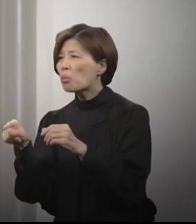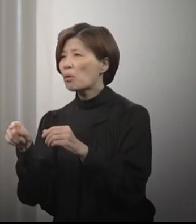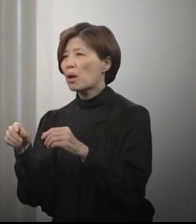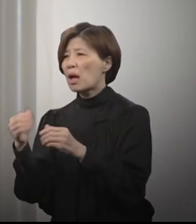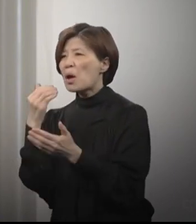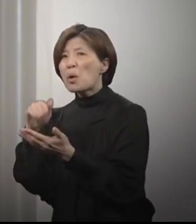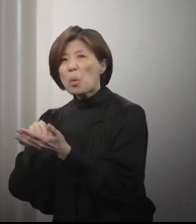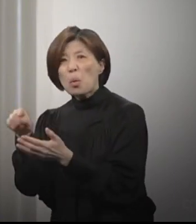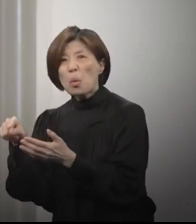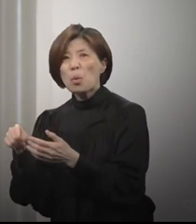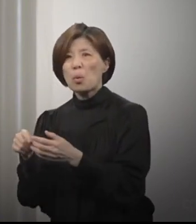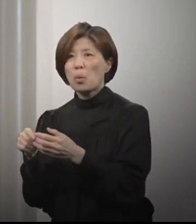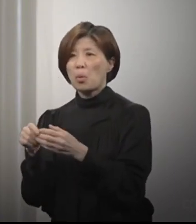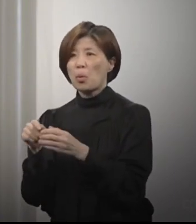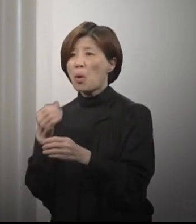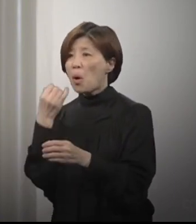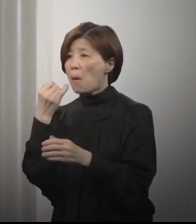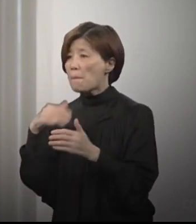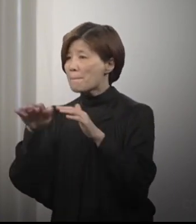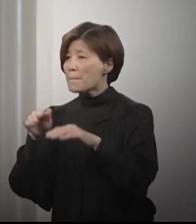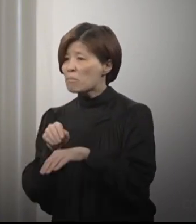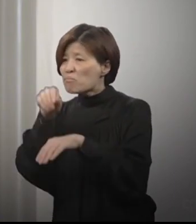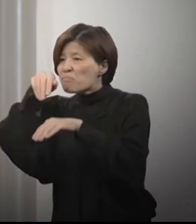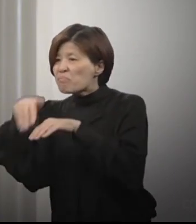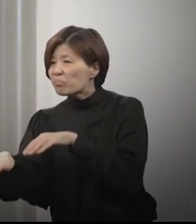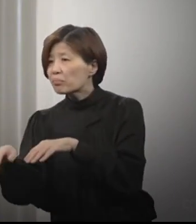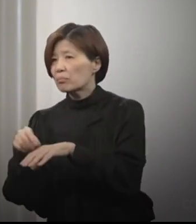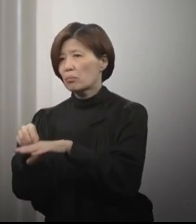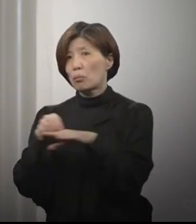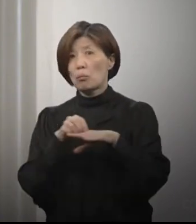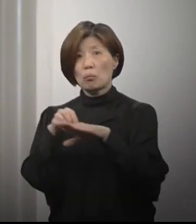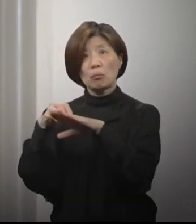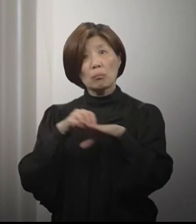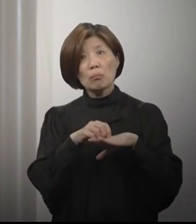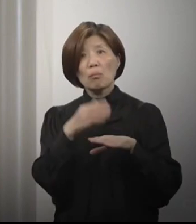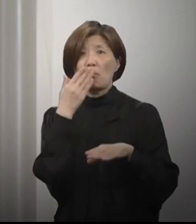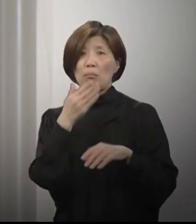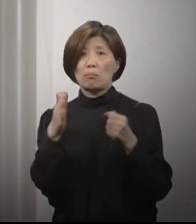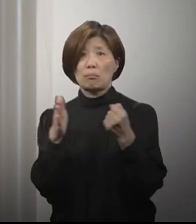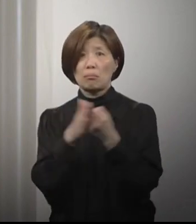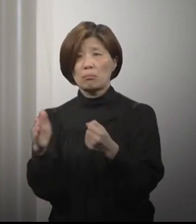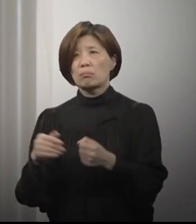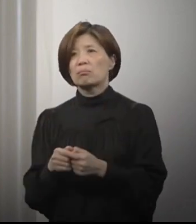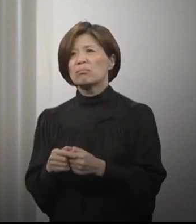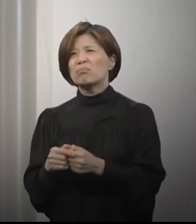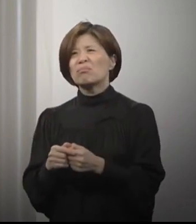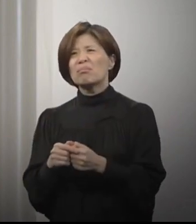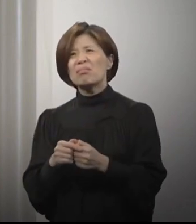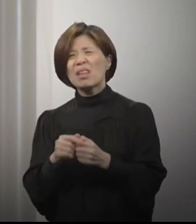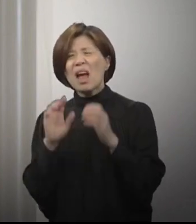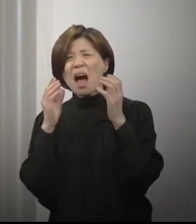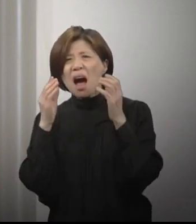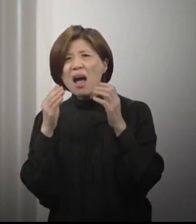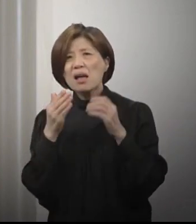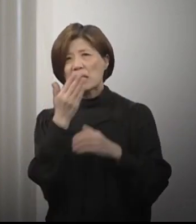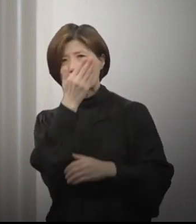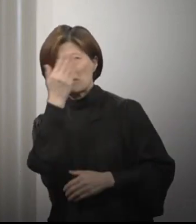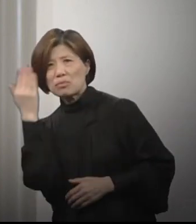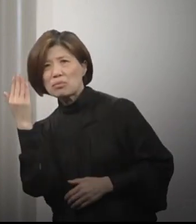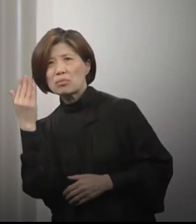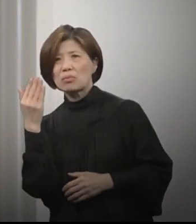그것도 썰물이 되어 해수면이 낮아졌을 때만 옮길 수 있었기에 어린아이부터